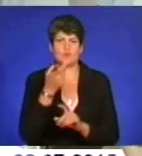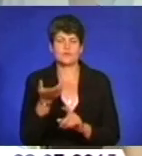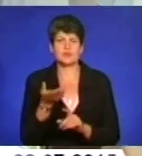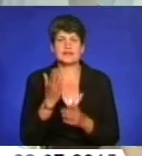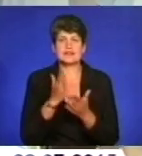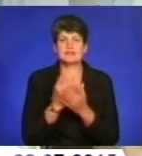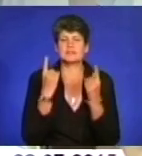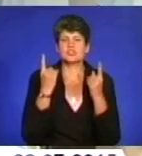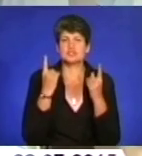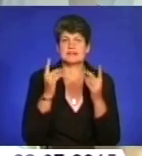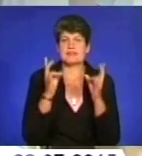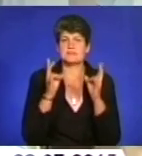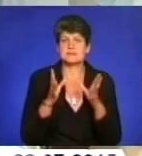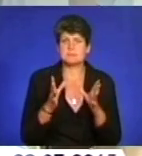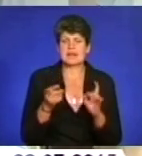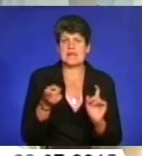величезна небезпека зараження